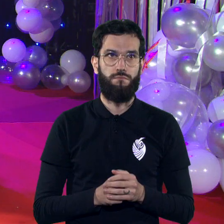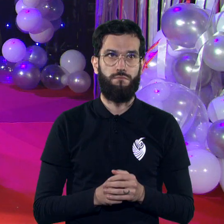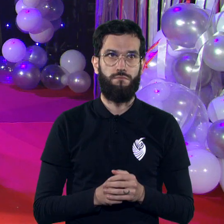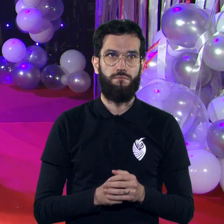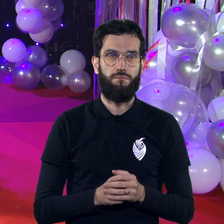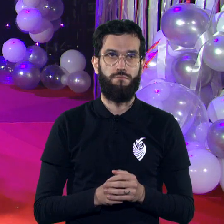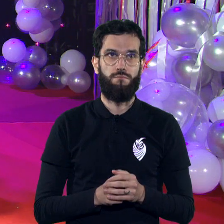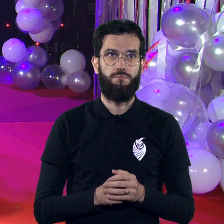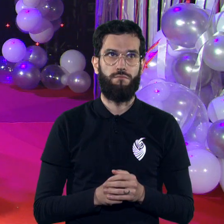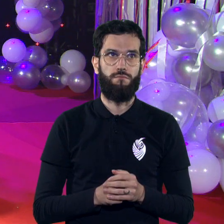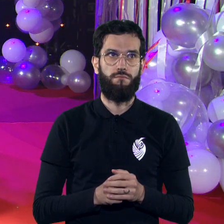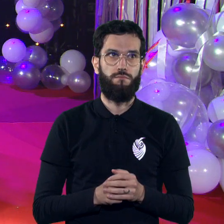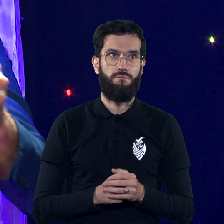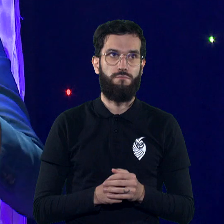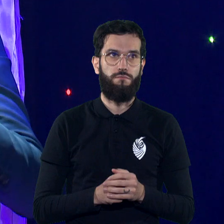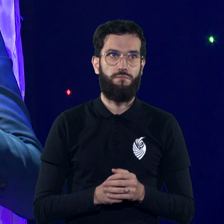poprosím ťa.